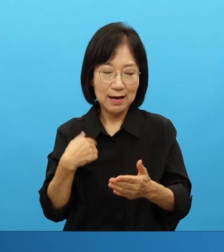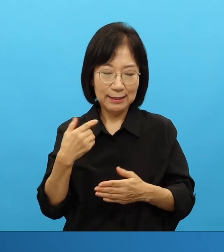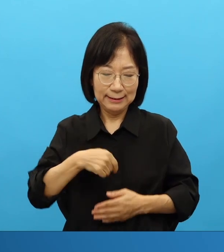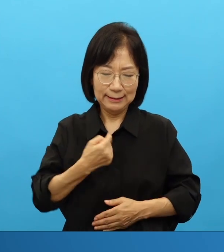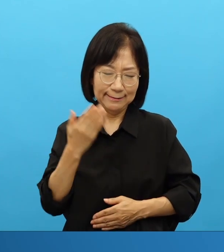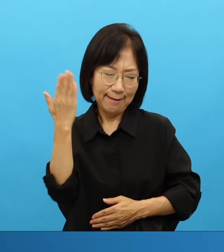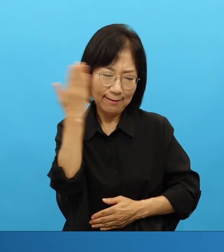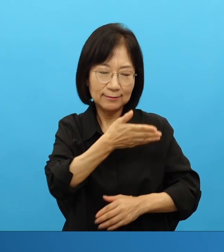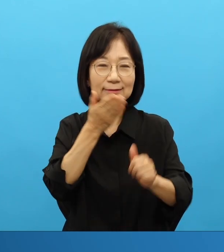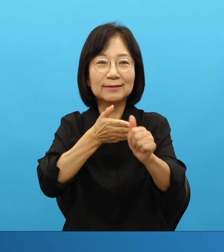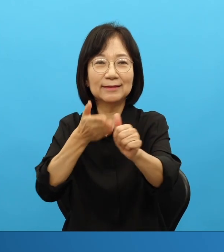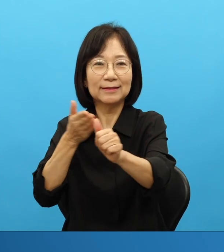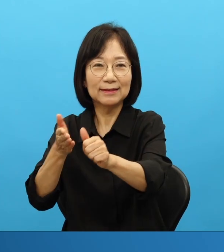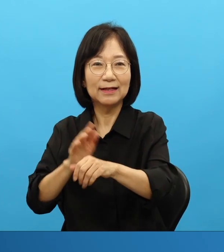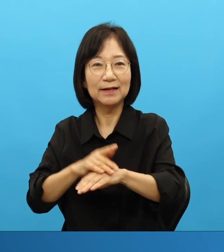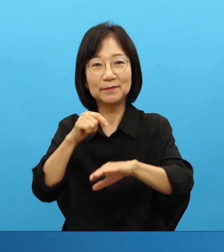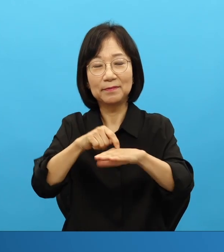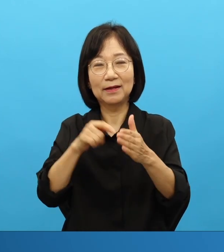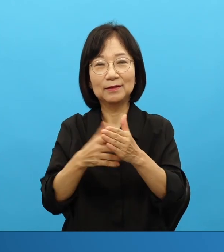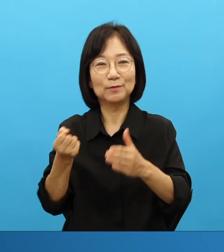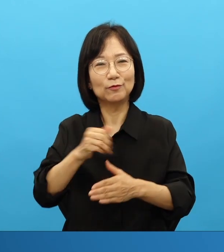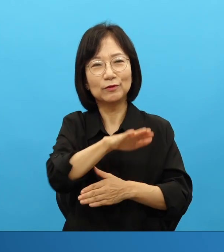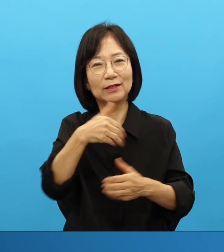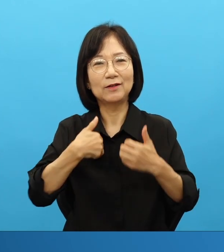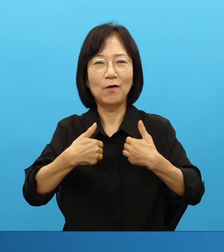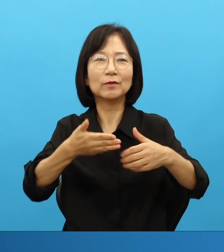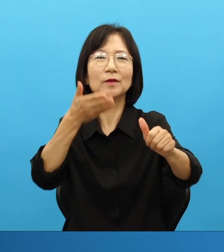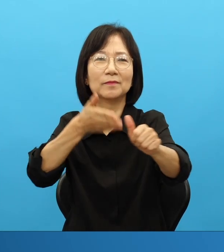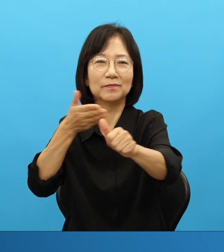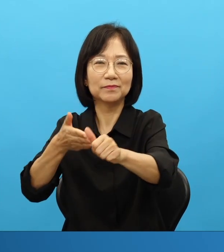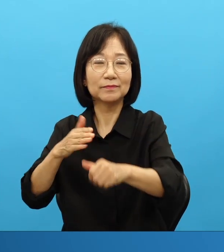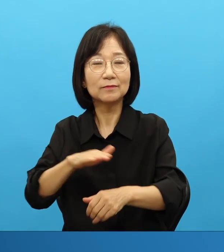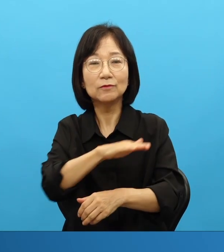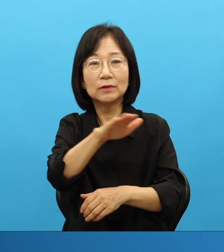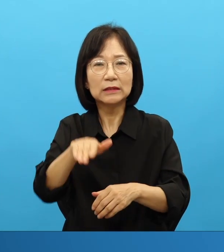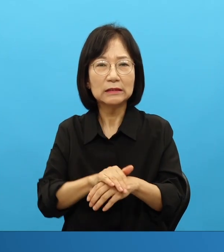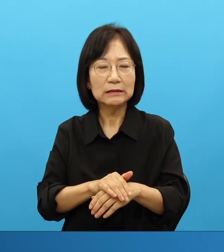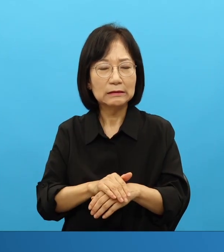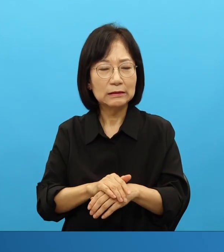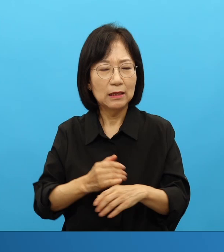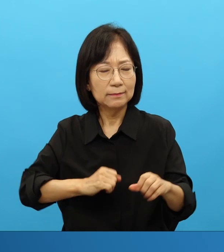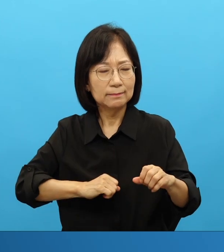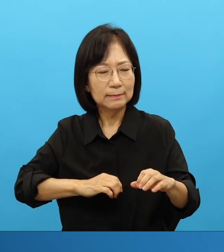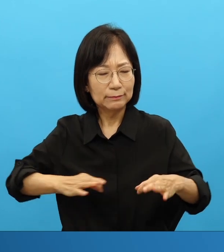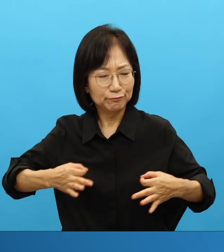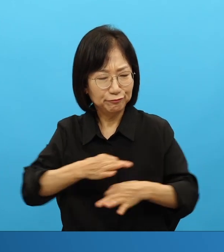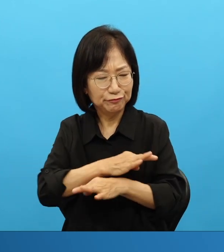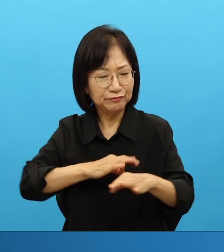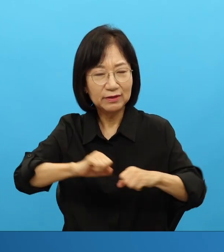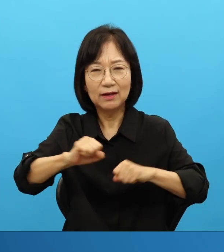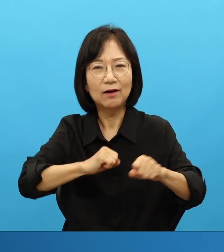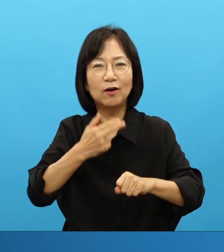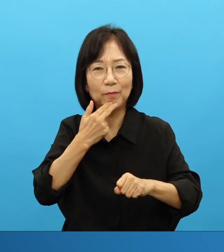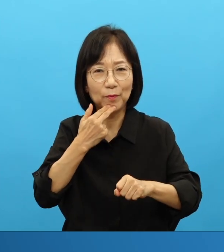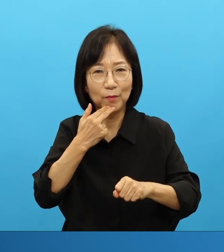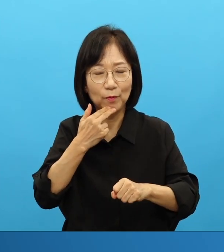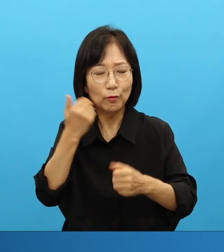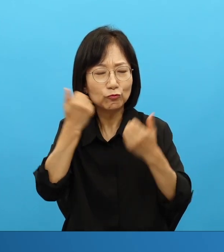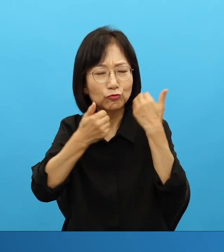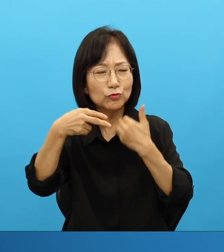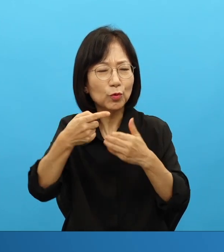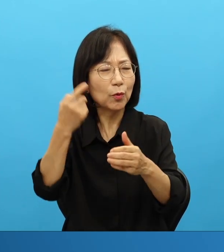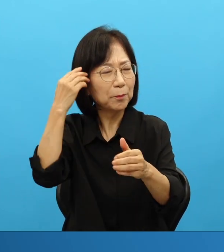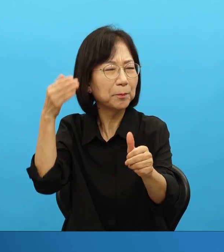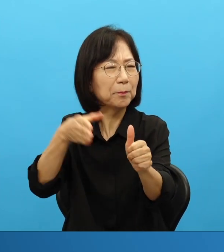깨끗하게 하자. 마음으로 우리를 영접하라. 우리는 아무에게도 불의를 행하지 않고 아무에게도